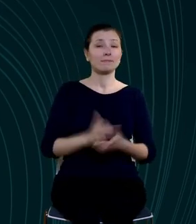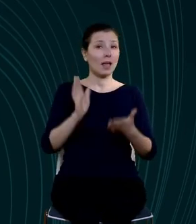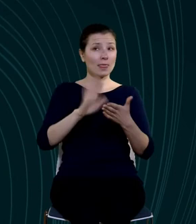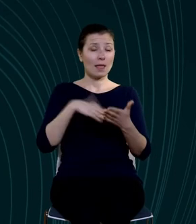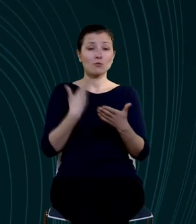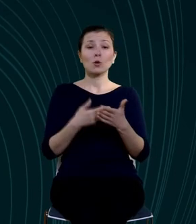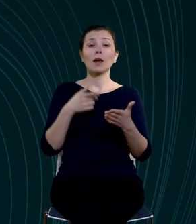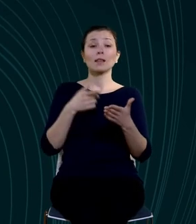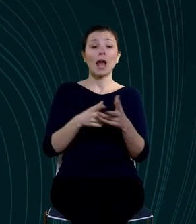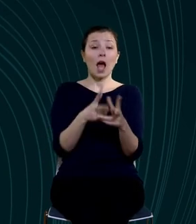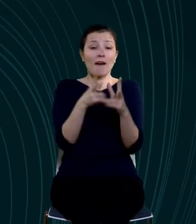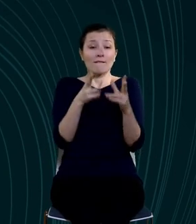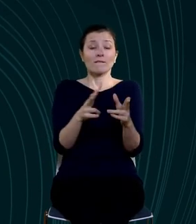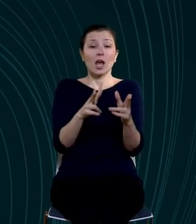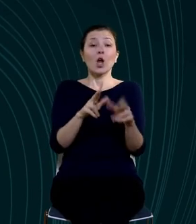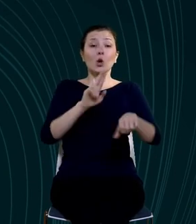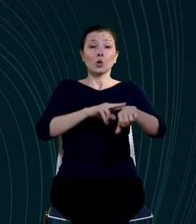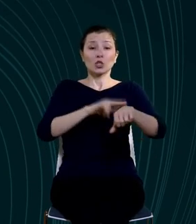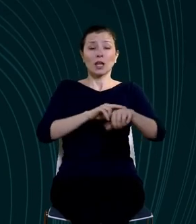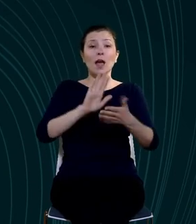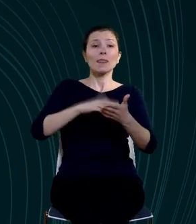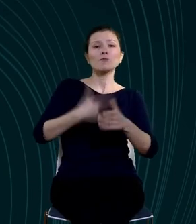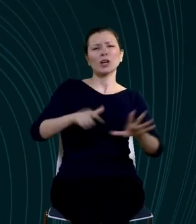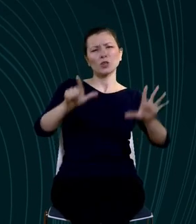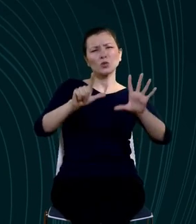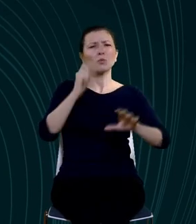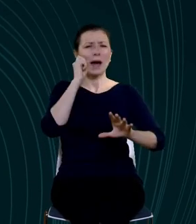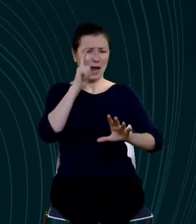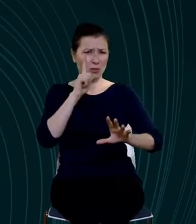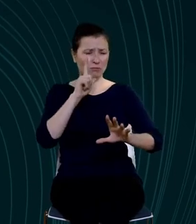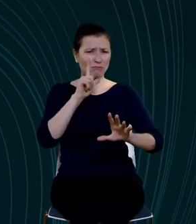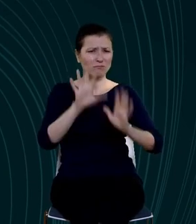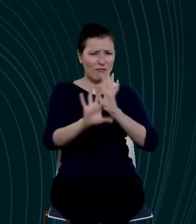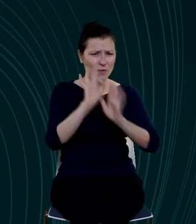przykład dla wybranej godziny, dla 7 rano,